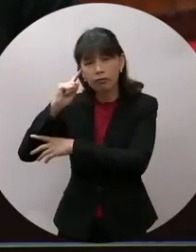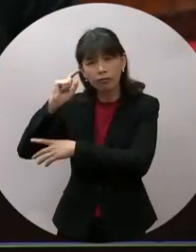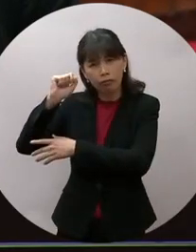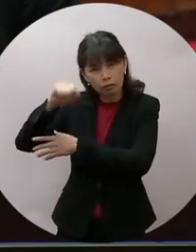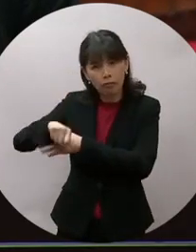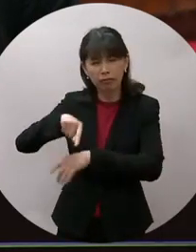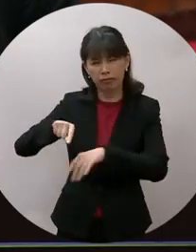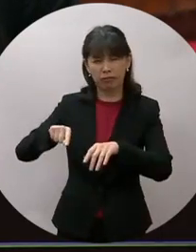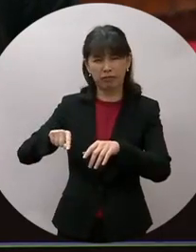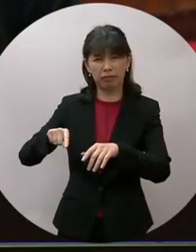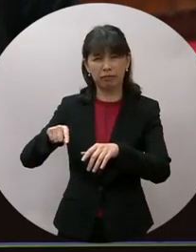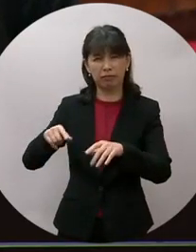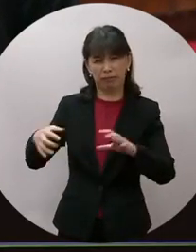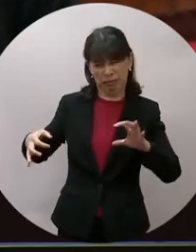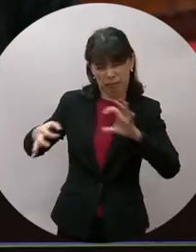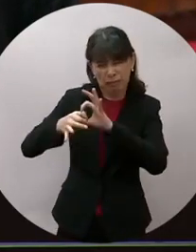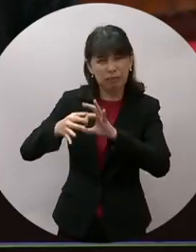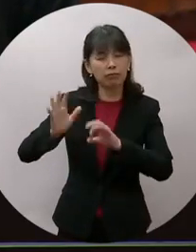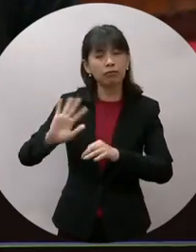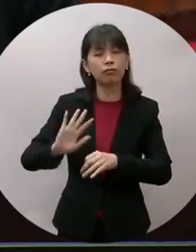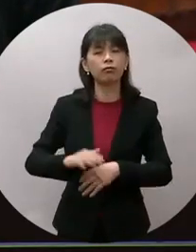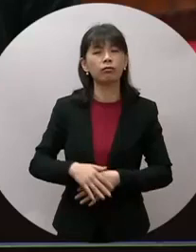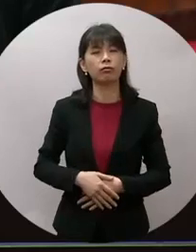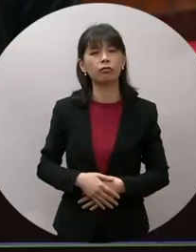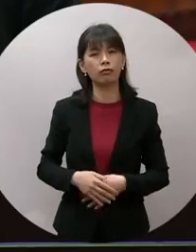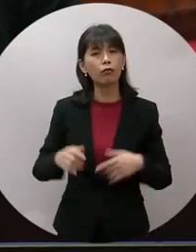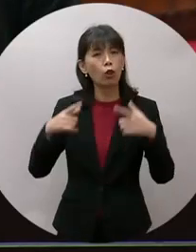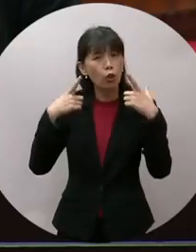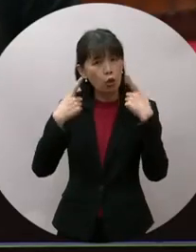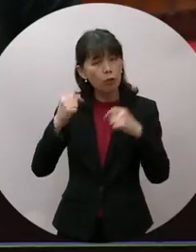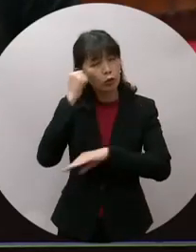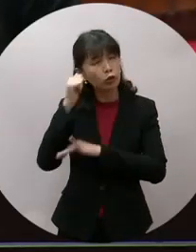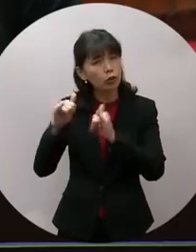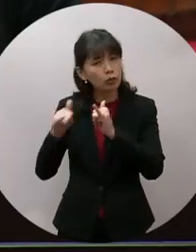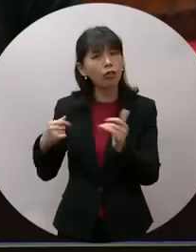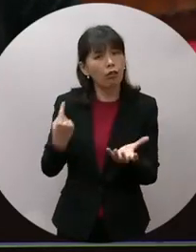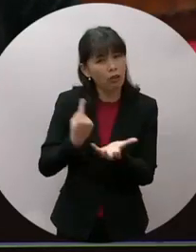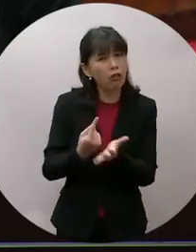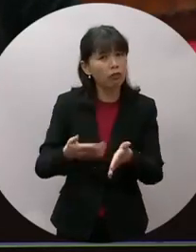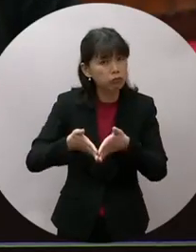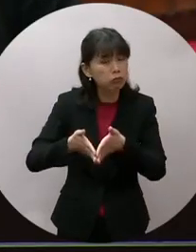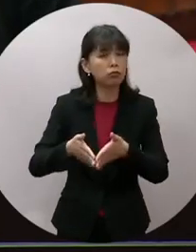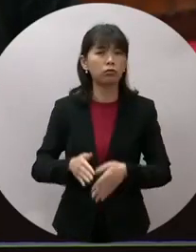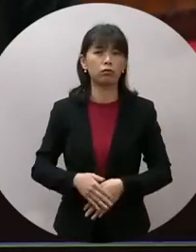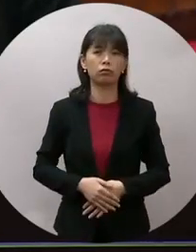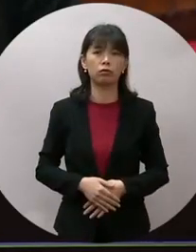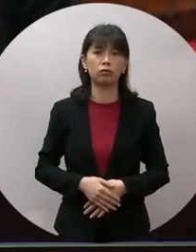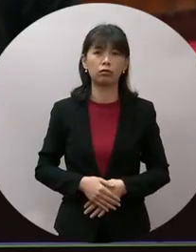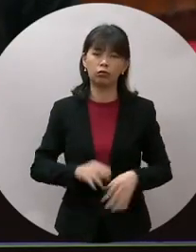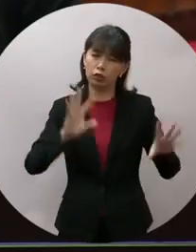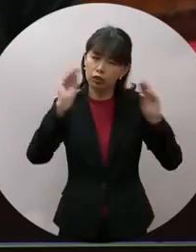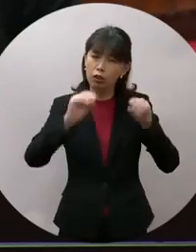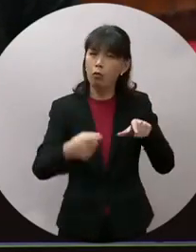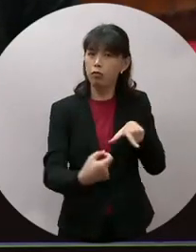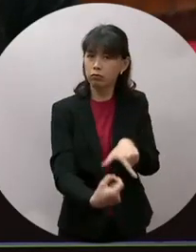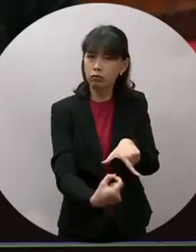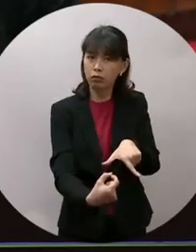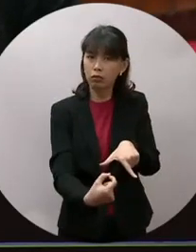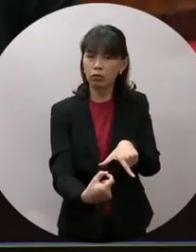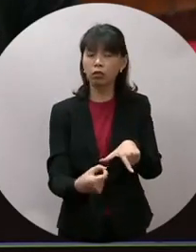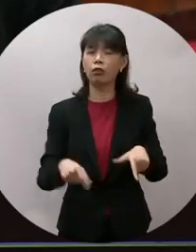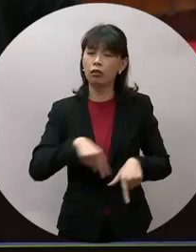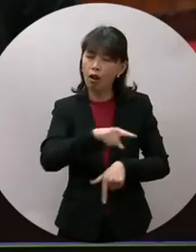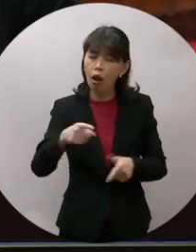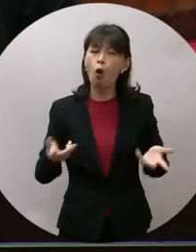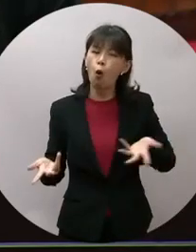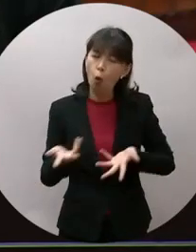大家不要把这个东西看得很可怕，本来就需要在地居民的参与，资讯的揭露，进行社会沟